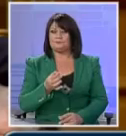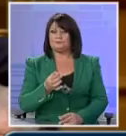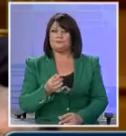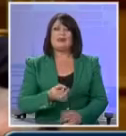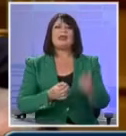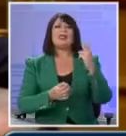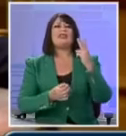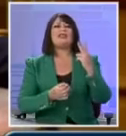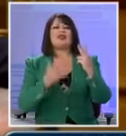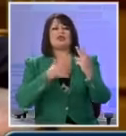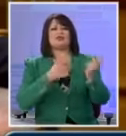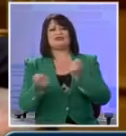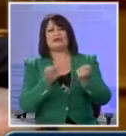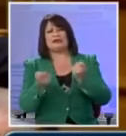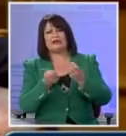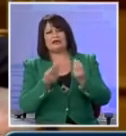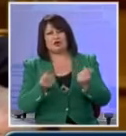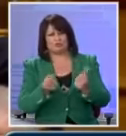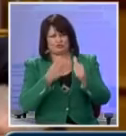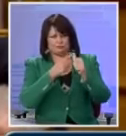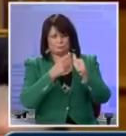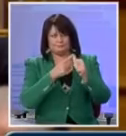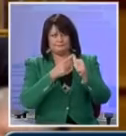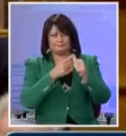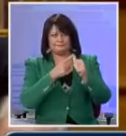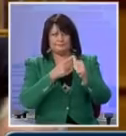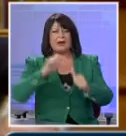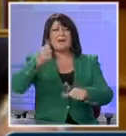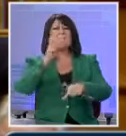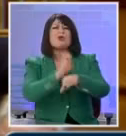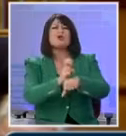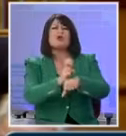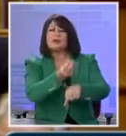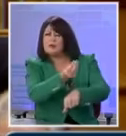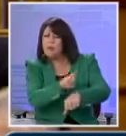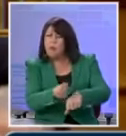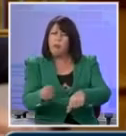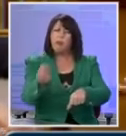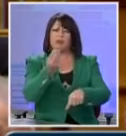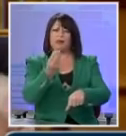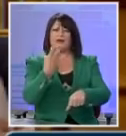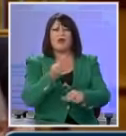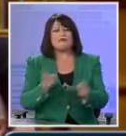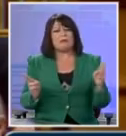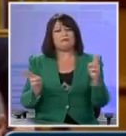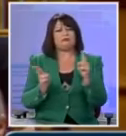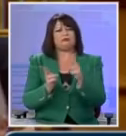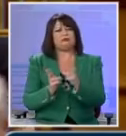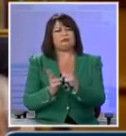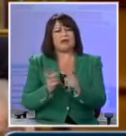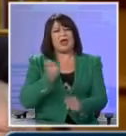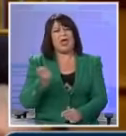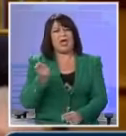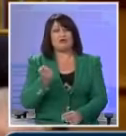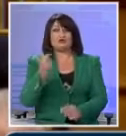δύο στρατηγικές η μία στρατηγική που λέει τεράστια πρωτογενή πλεονάσματα προκειμένου να υπάρχει μείωση του χρέους και η